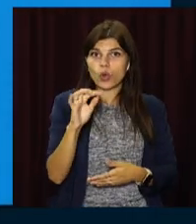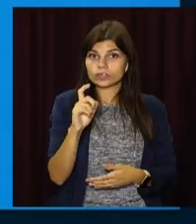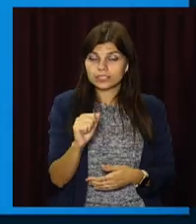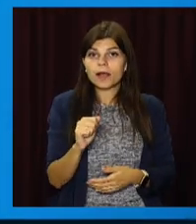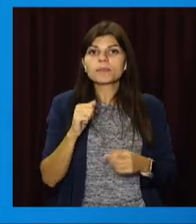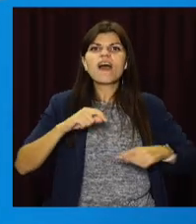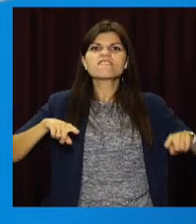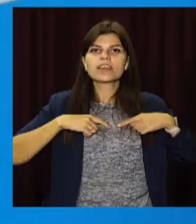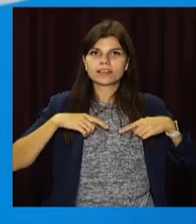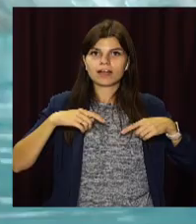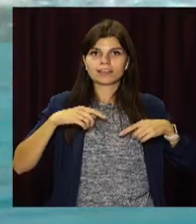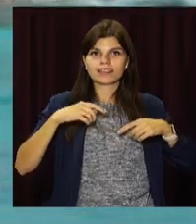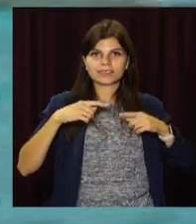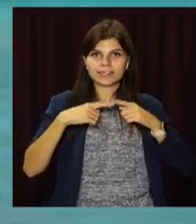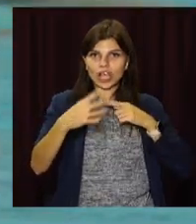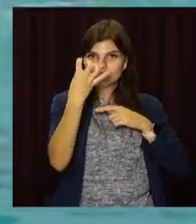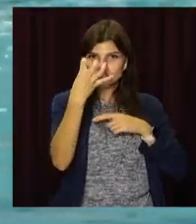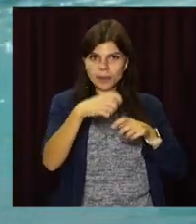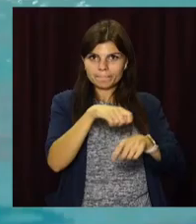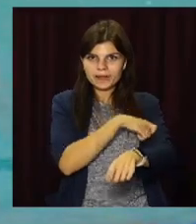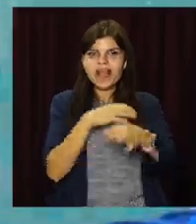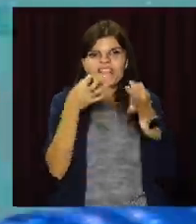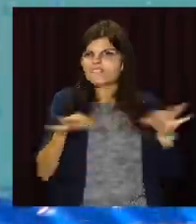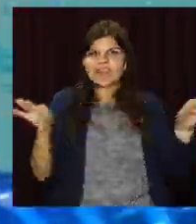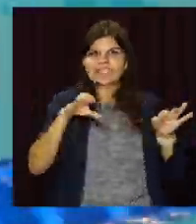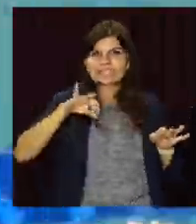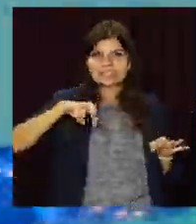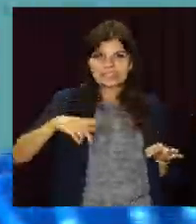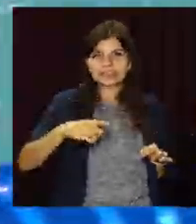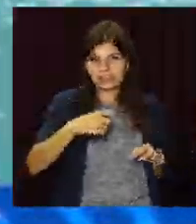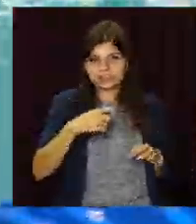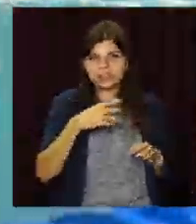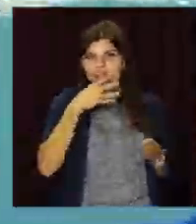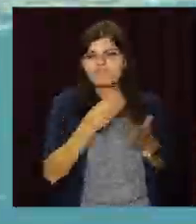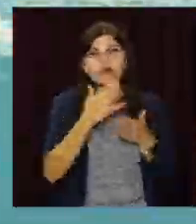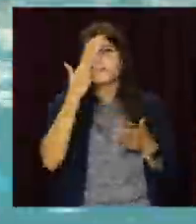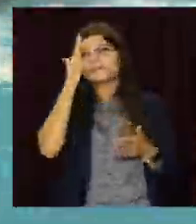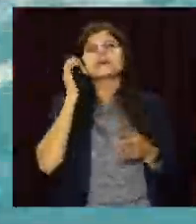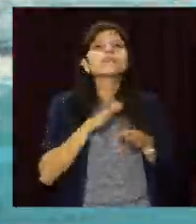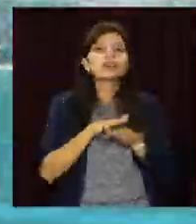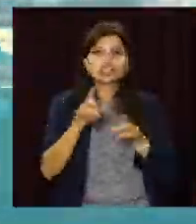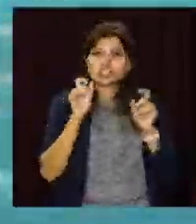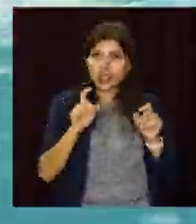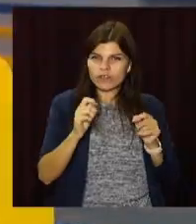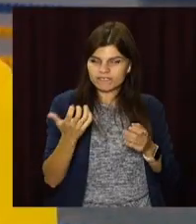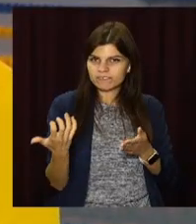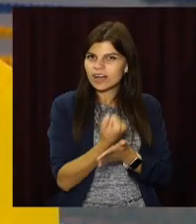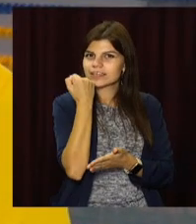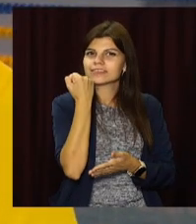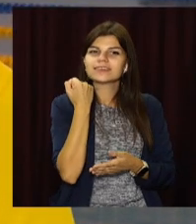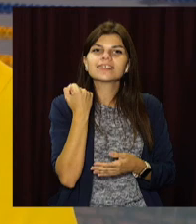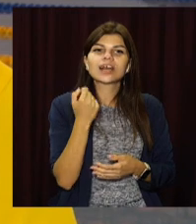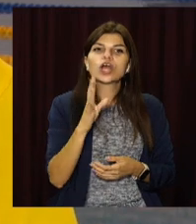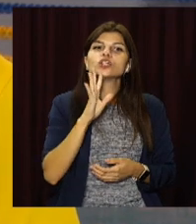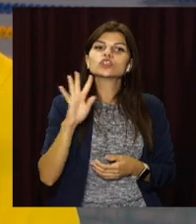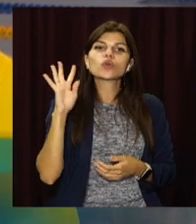фінальному запливі на короні дистанції 400 метрів вільним стилем спортсменка здійснила свою мрію – здобула золото. 4 роки назад